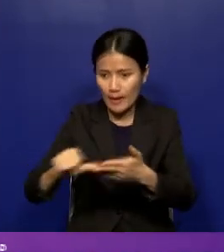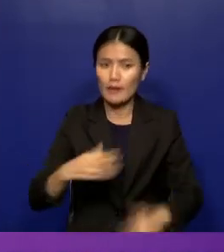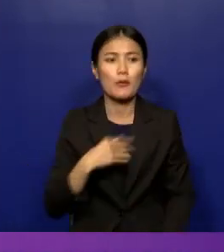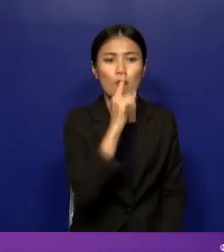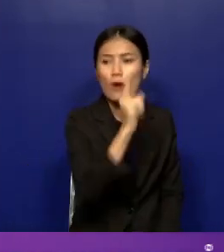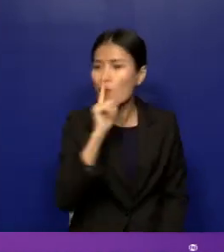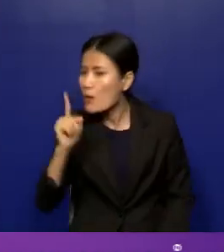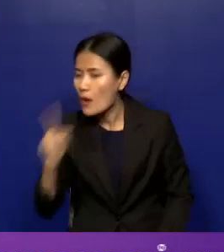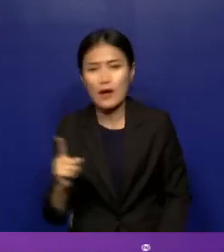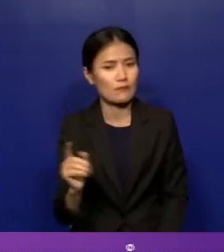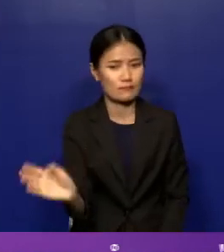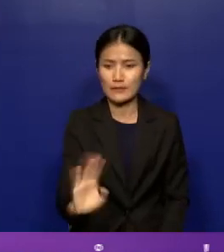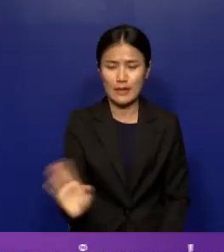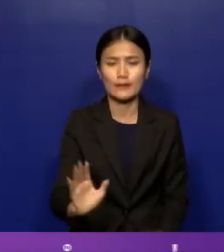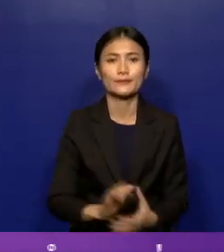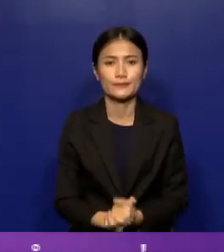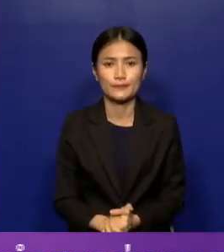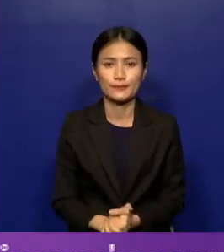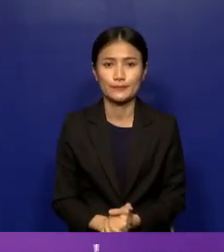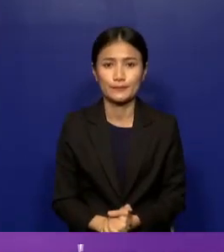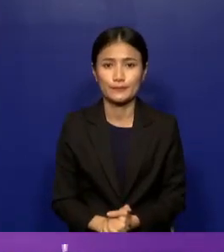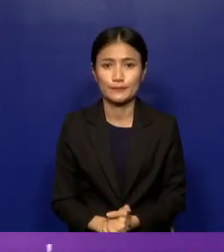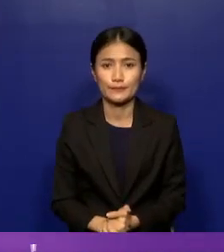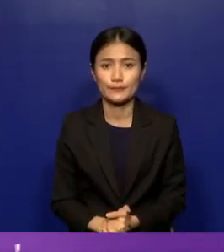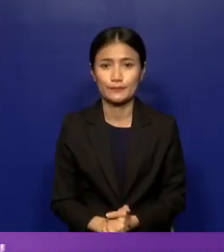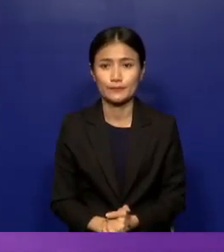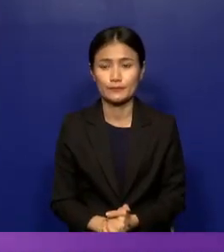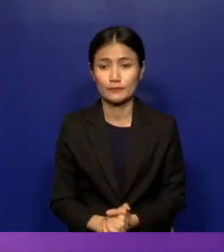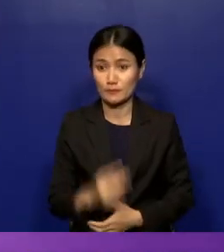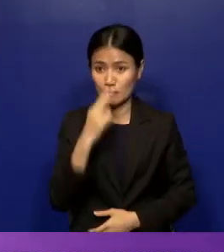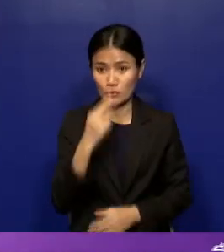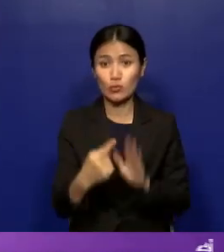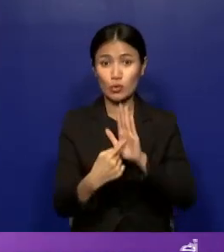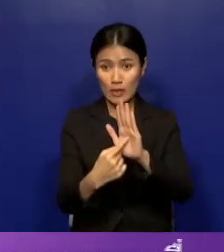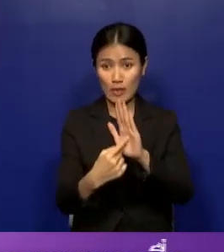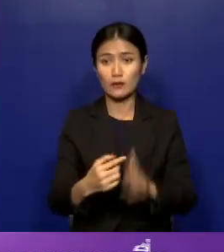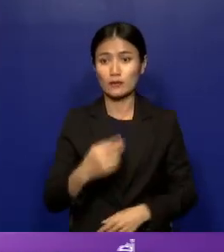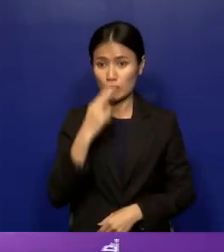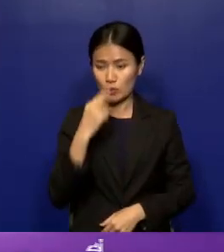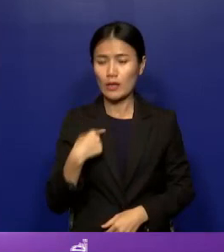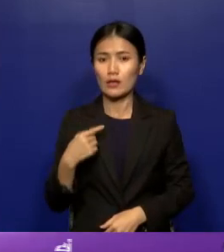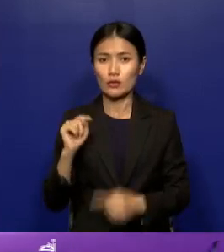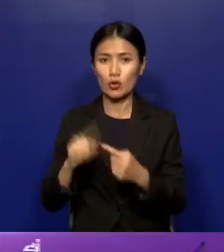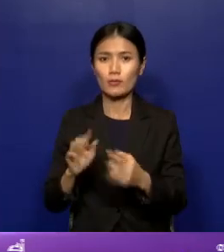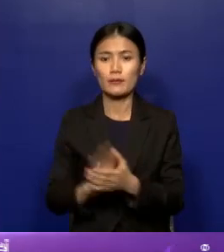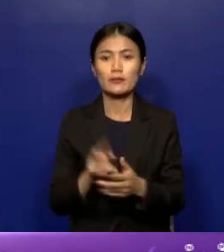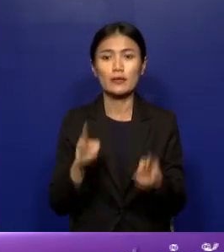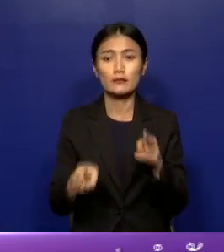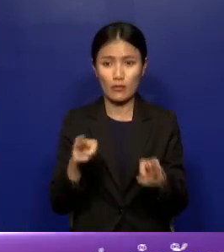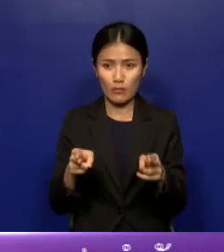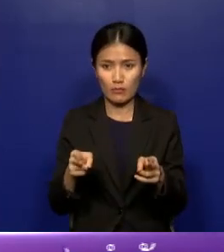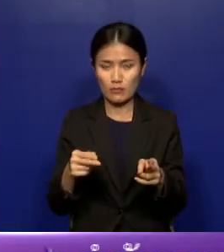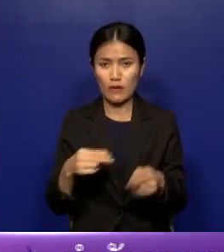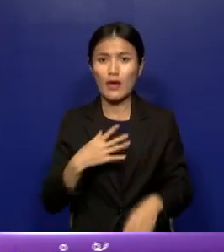้บิดเบือนไหมครับเป็นตัวอย่างหนึ่งนะครับหลายๆอย่างที่ถูกบิดเบือนตัดต่อนะ